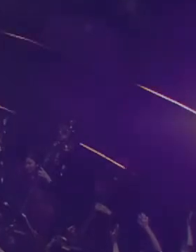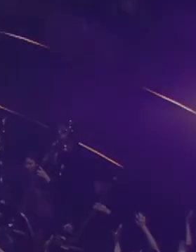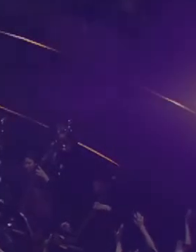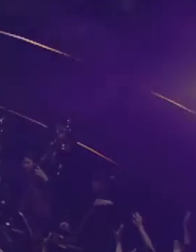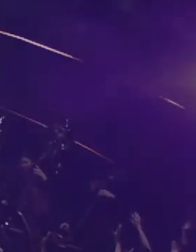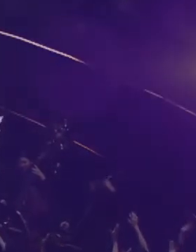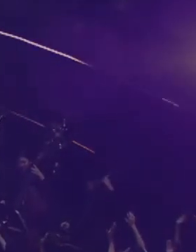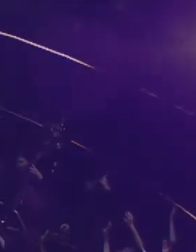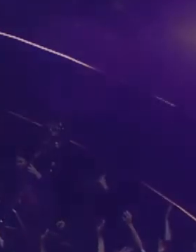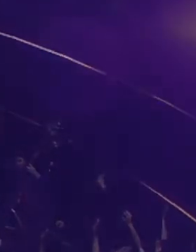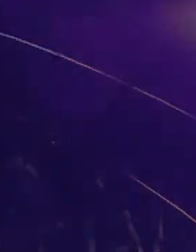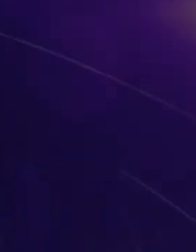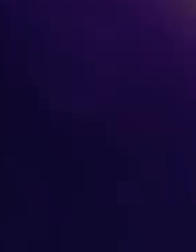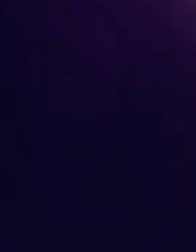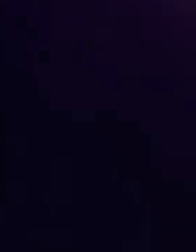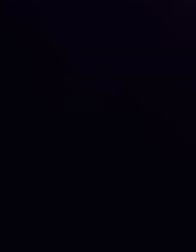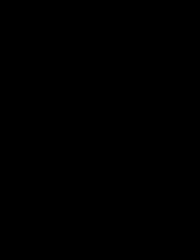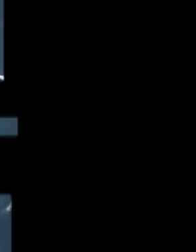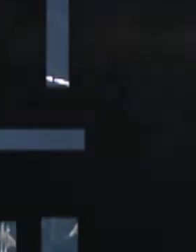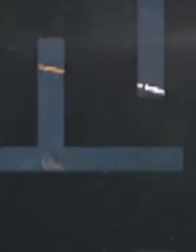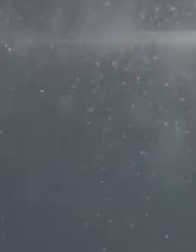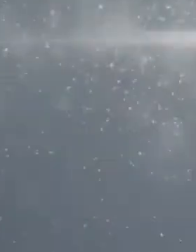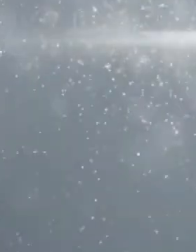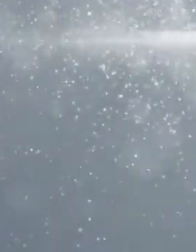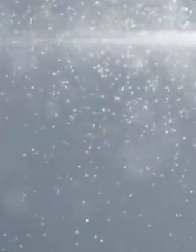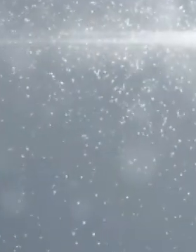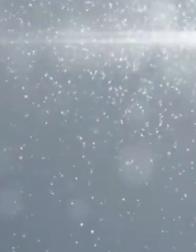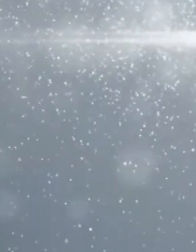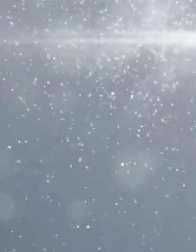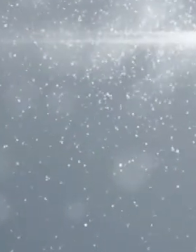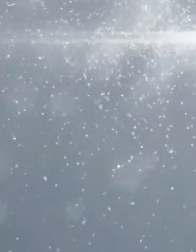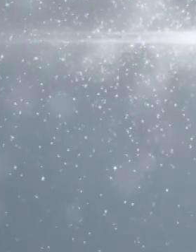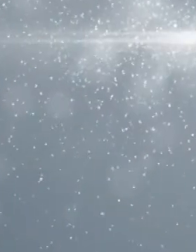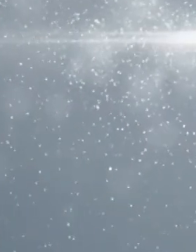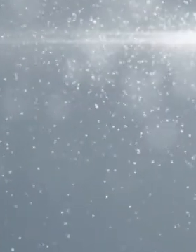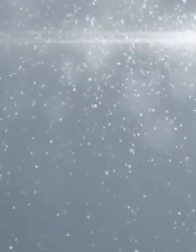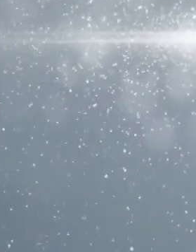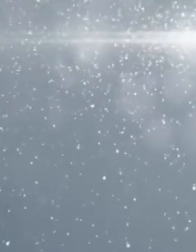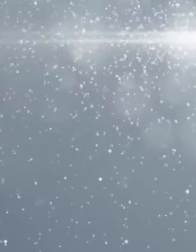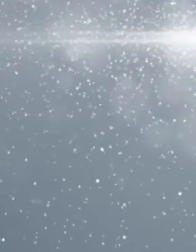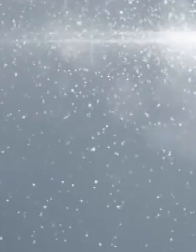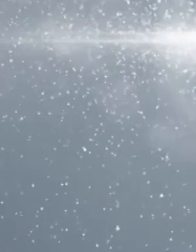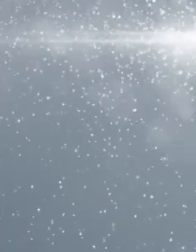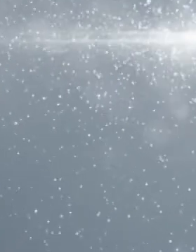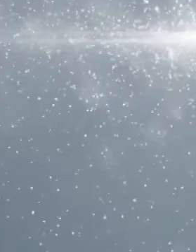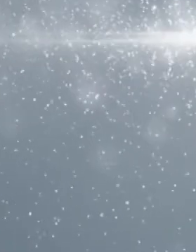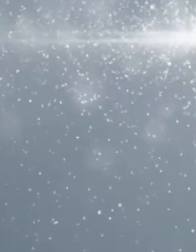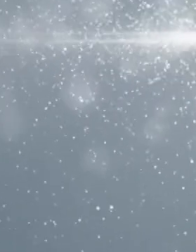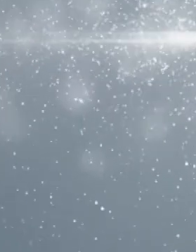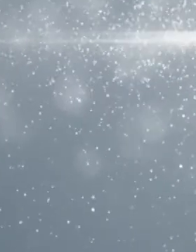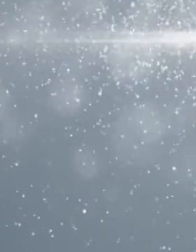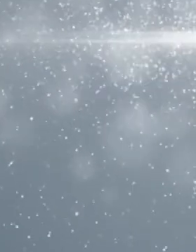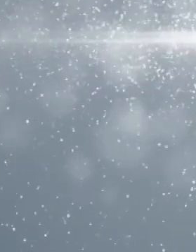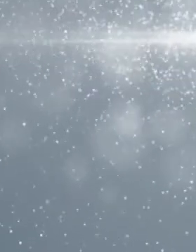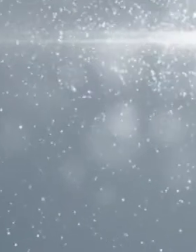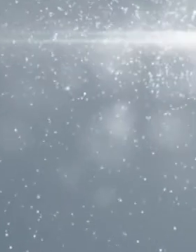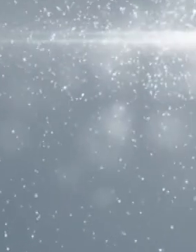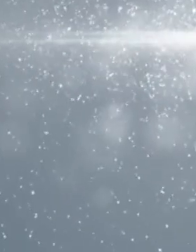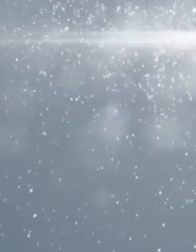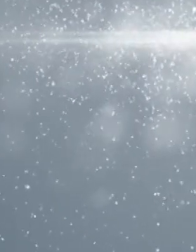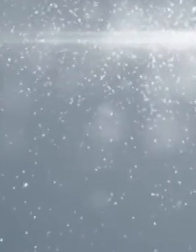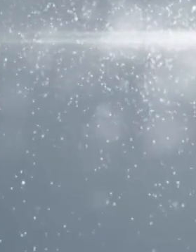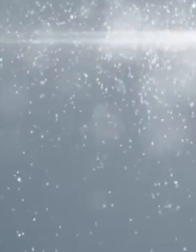하나님은 우리를 기다리고 계십니다. 본 캠페인은 백석총회와 함께합니다.